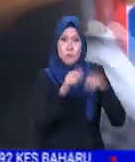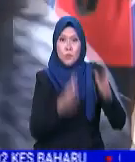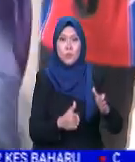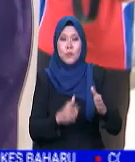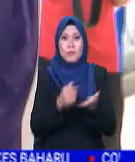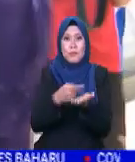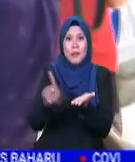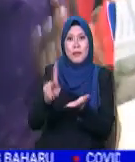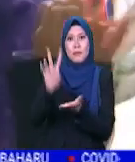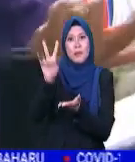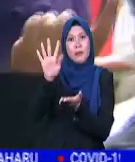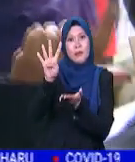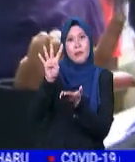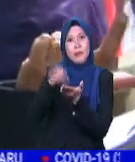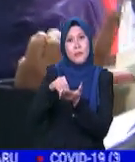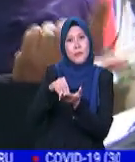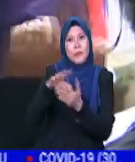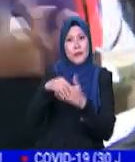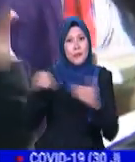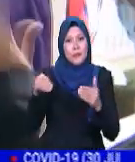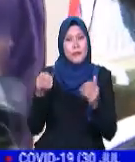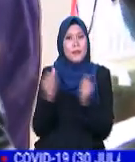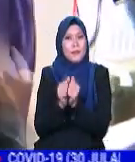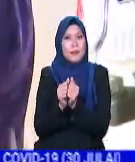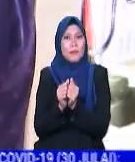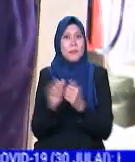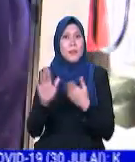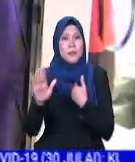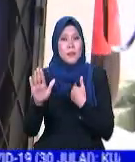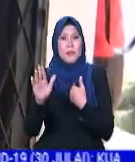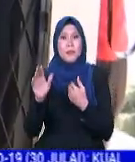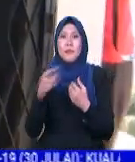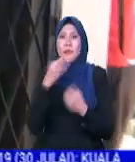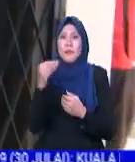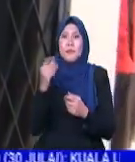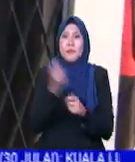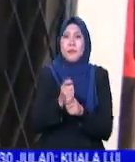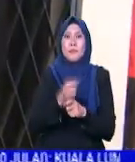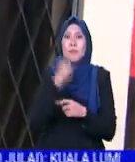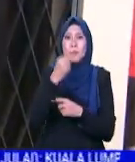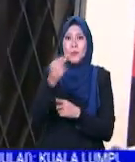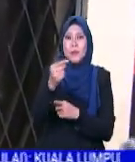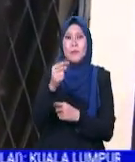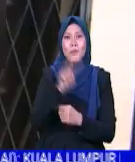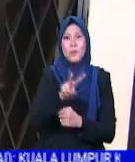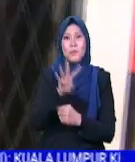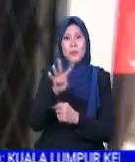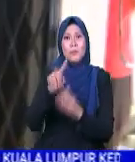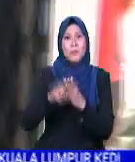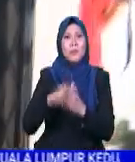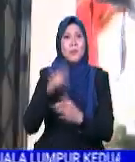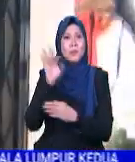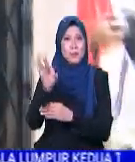Dika jamin 4000 Ringgit dengan seorang penjamin dan menetapkan sebutan sebagai Spade